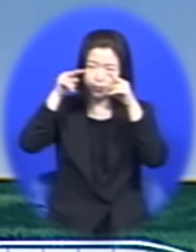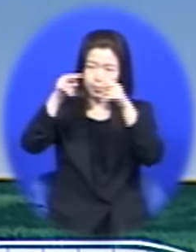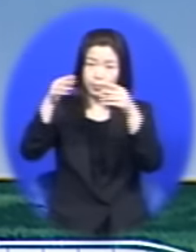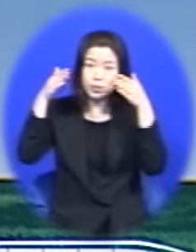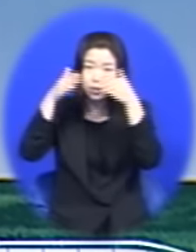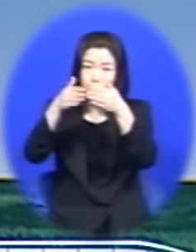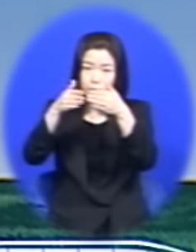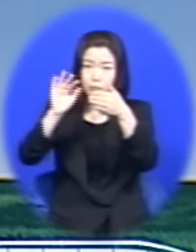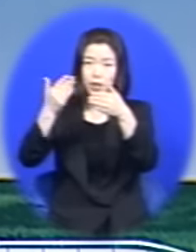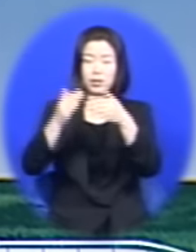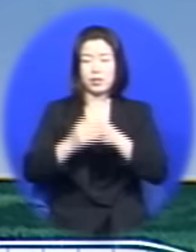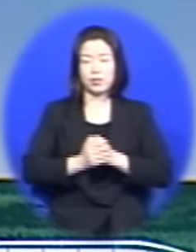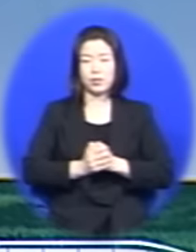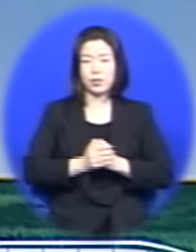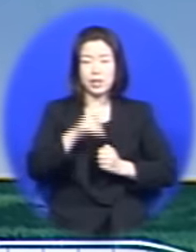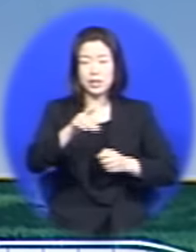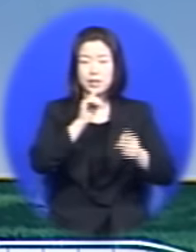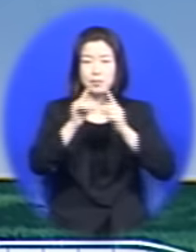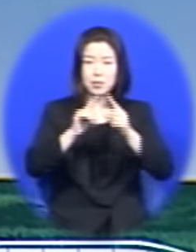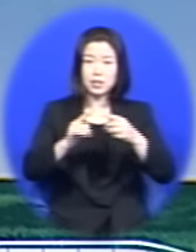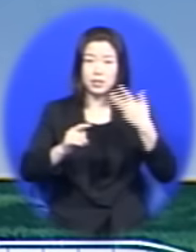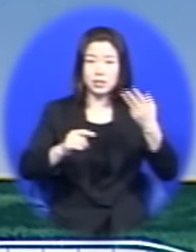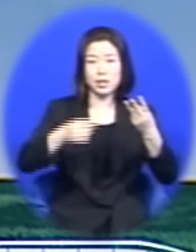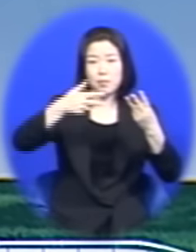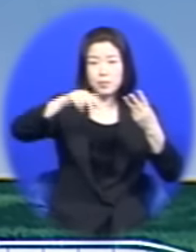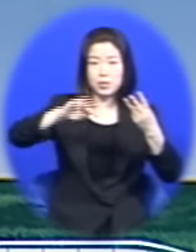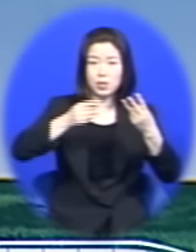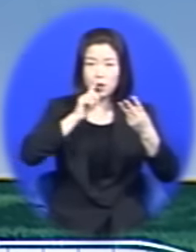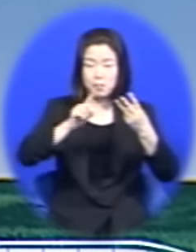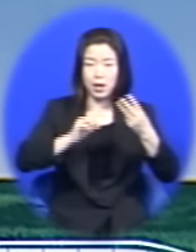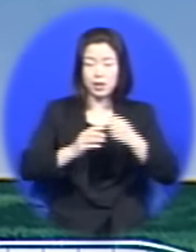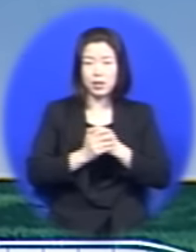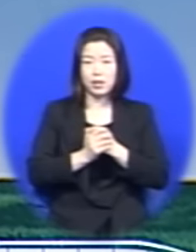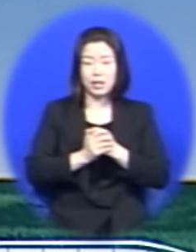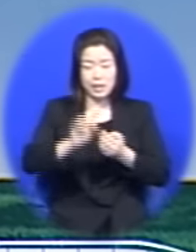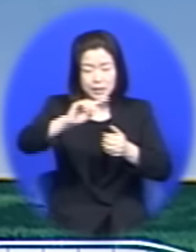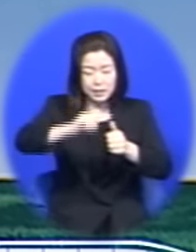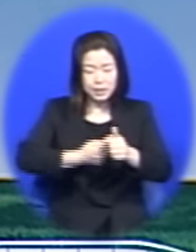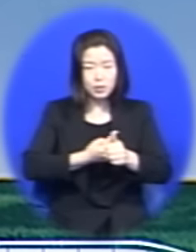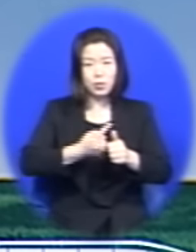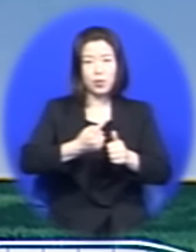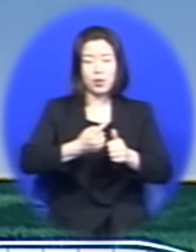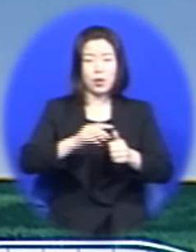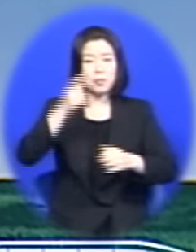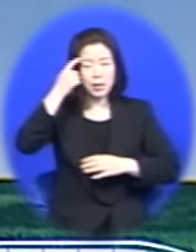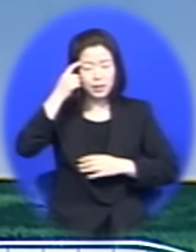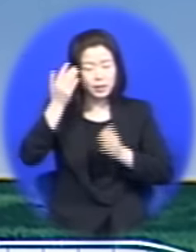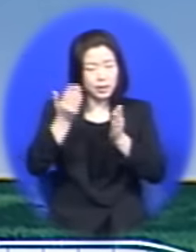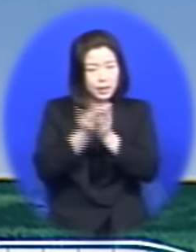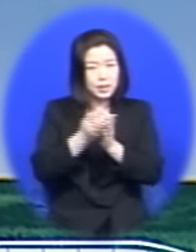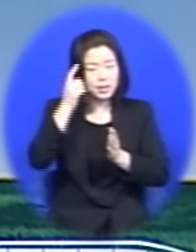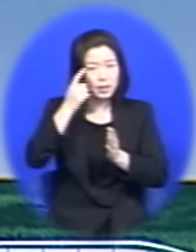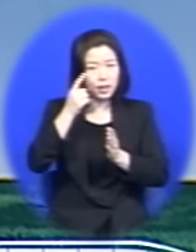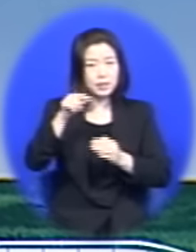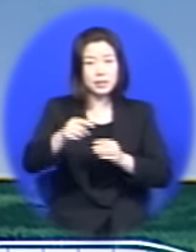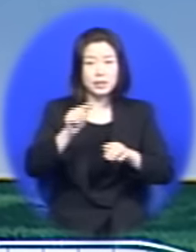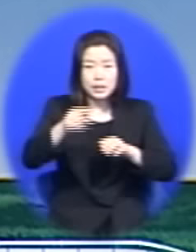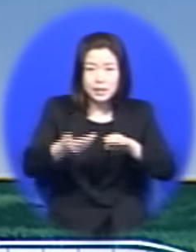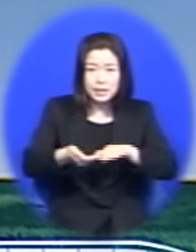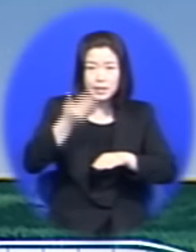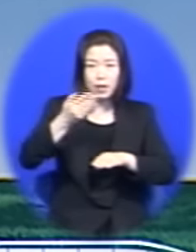돼요. 이 말씀을 3절에서 하고 있습니다. 스스로 마땅히 생각해야 하는 것 이상으로 생각하지